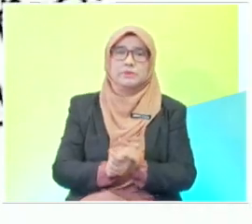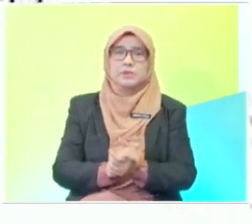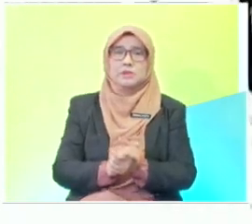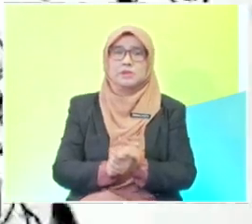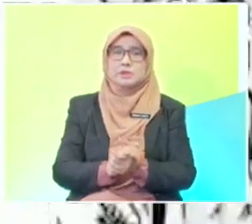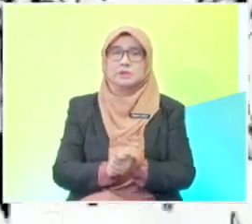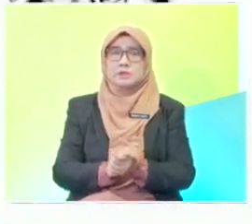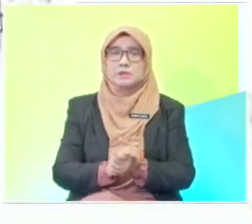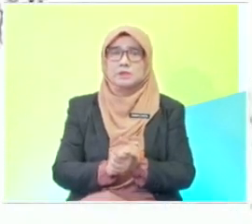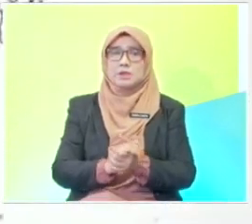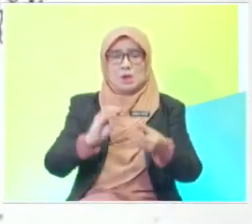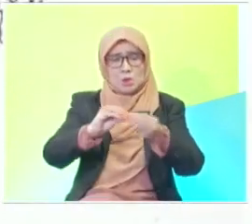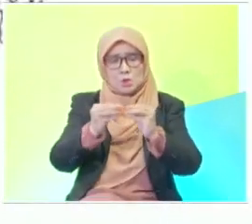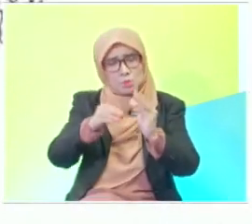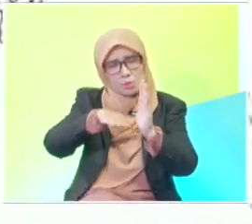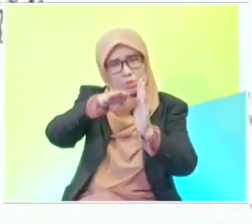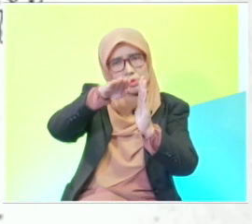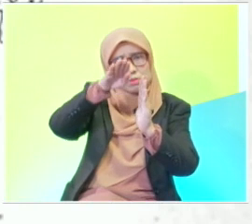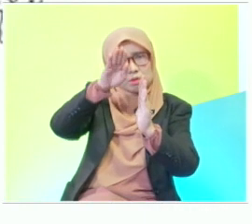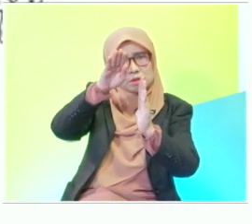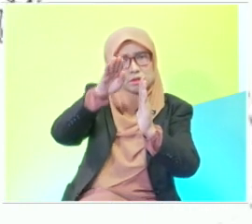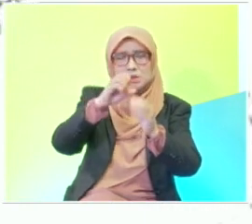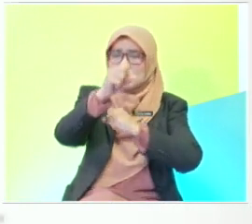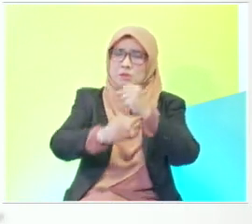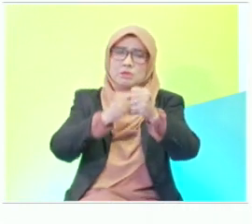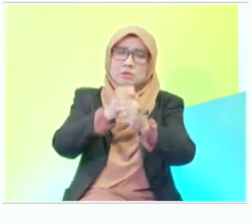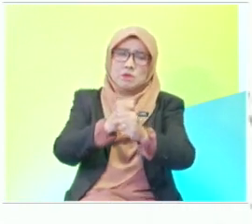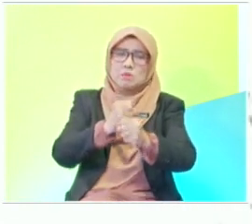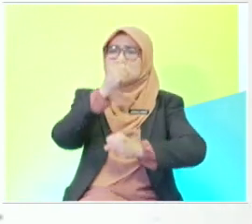tetapi angka tersebut sebenarnya meningkat pada kadar yang agak mengejutkan.